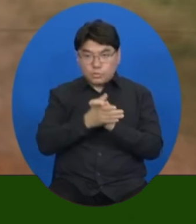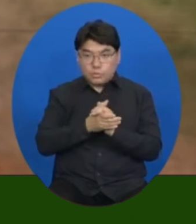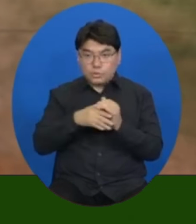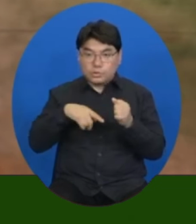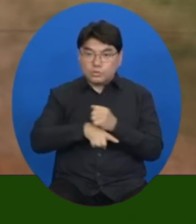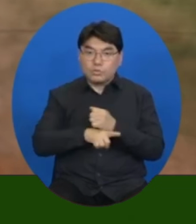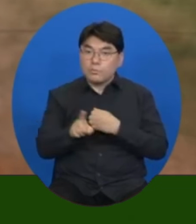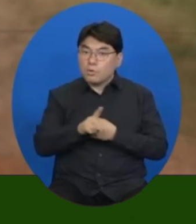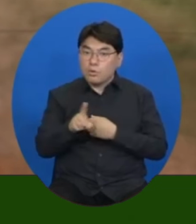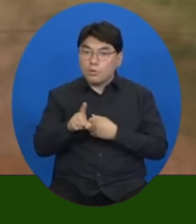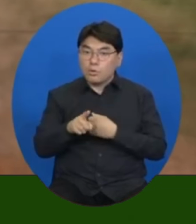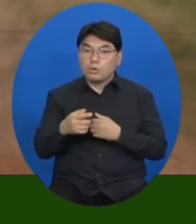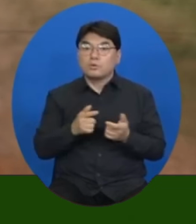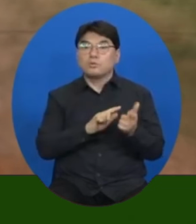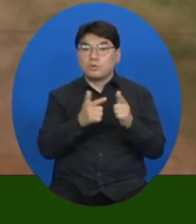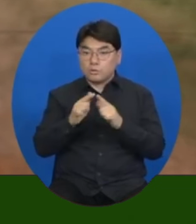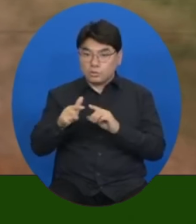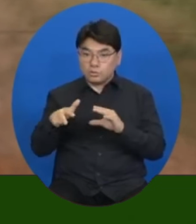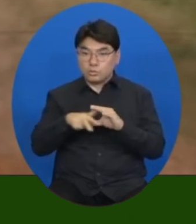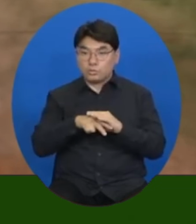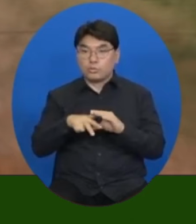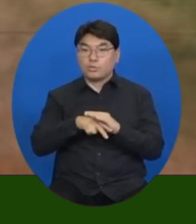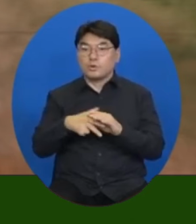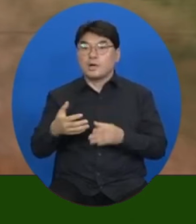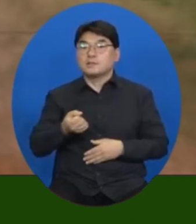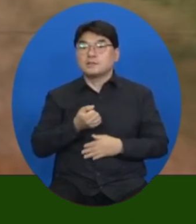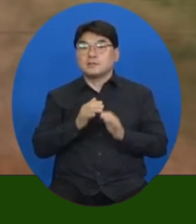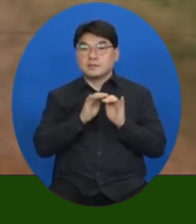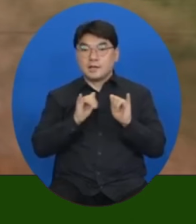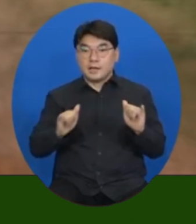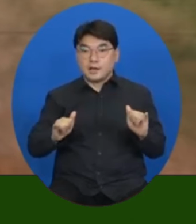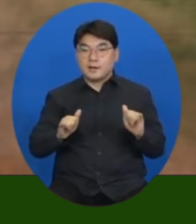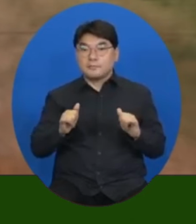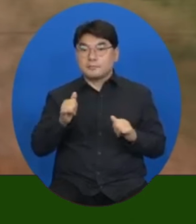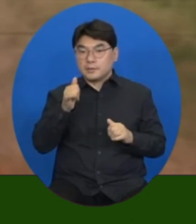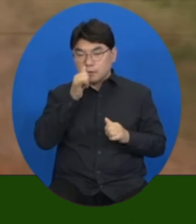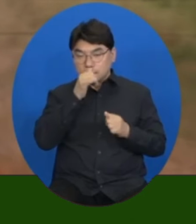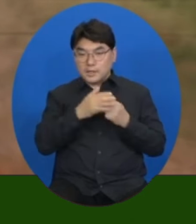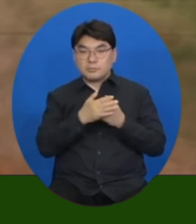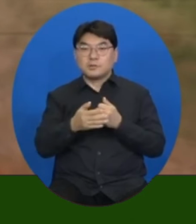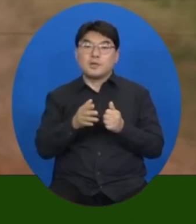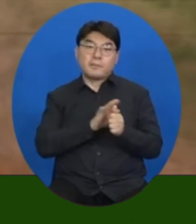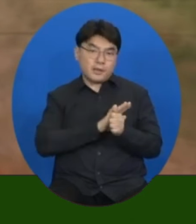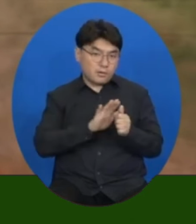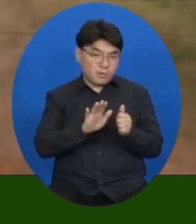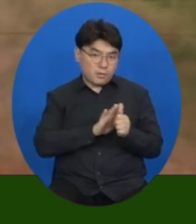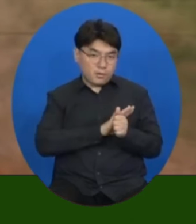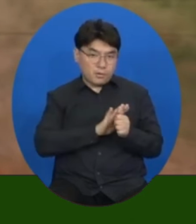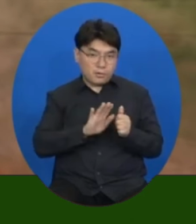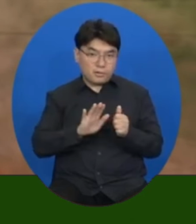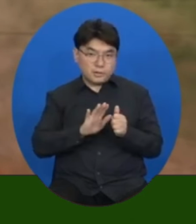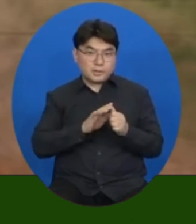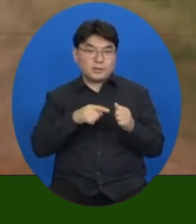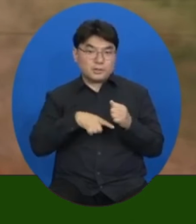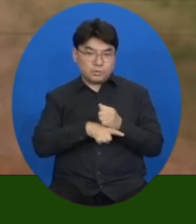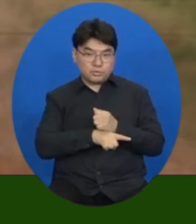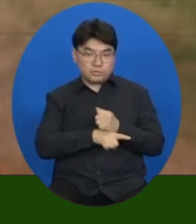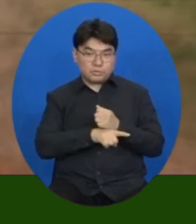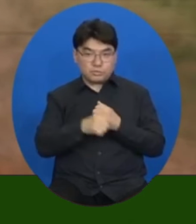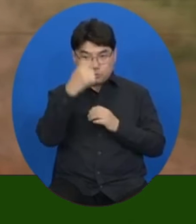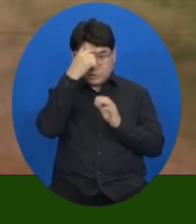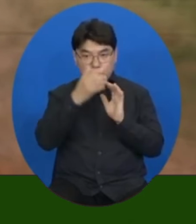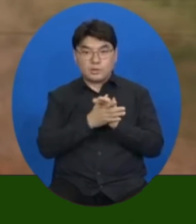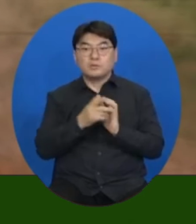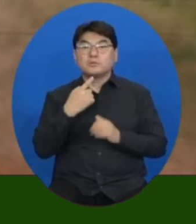힌두 교인들도 있고 또 무슬림들도 있으니까 타종교를 배려하자라는 식으로 절대